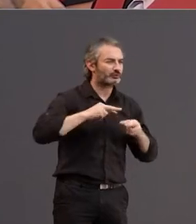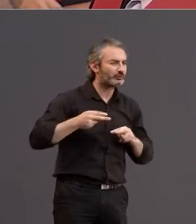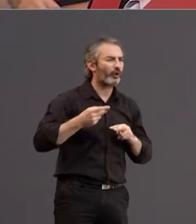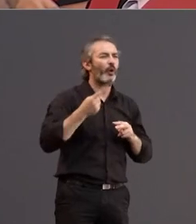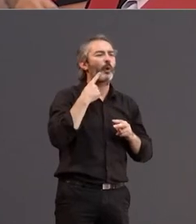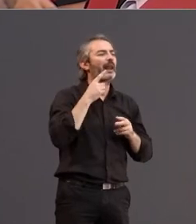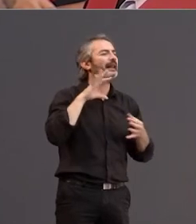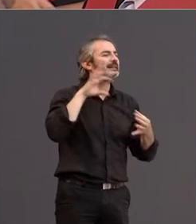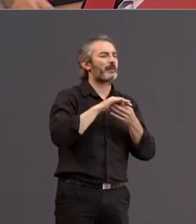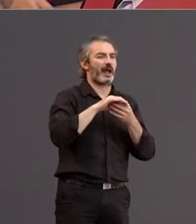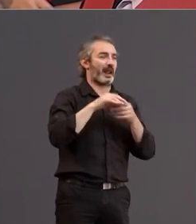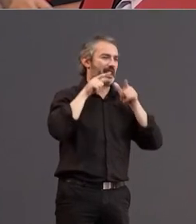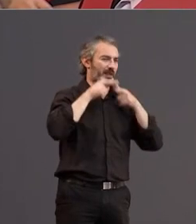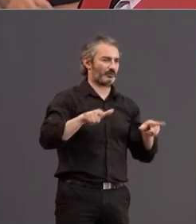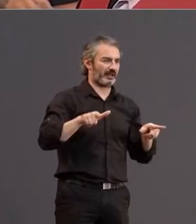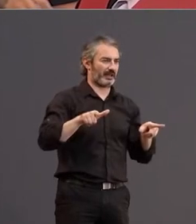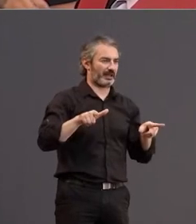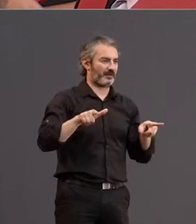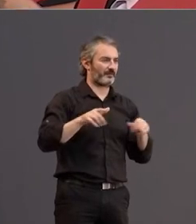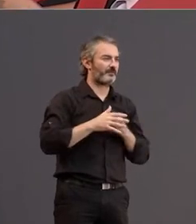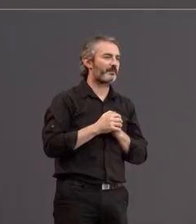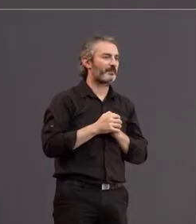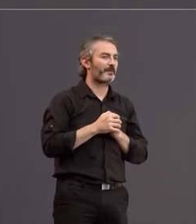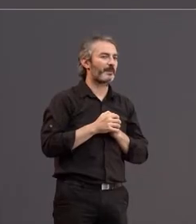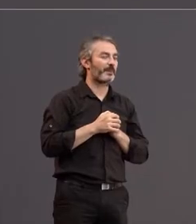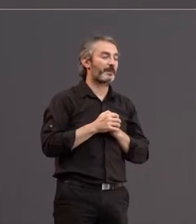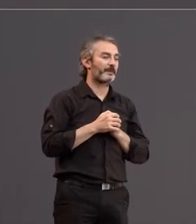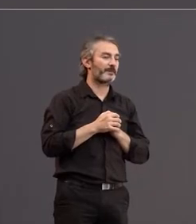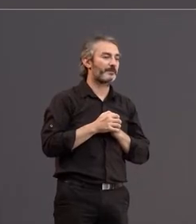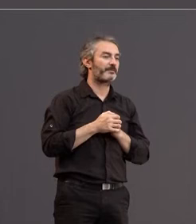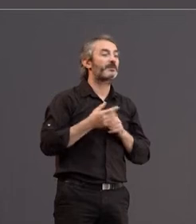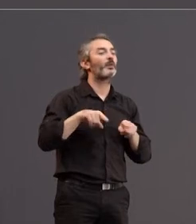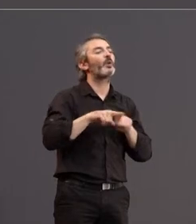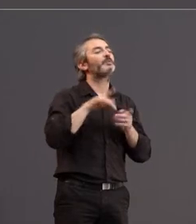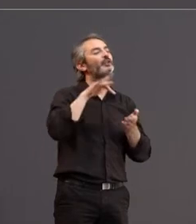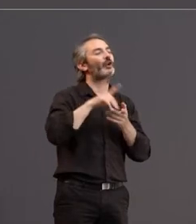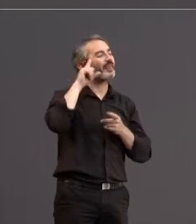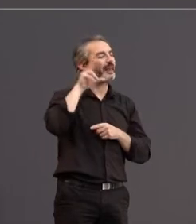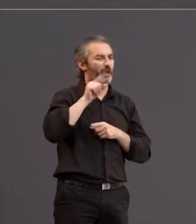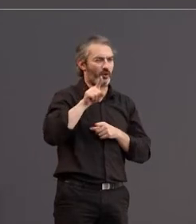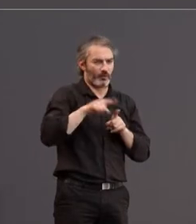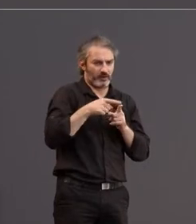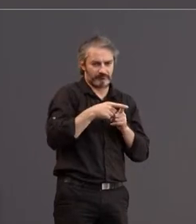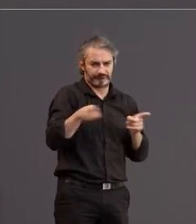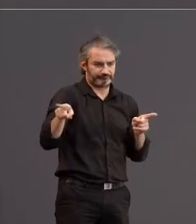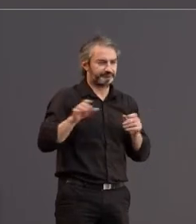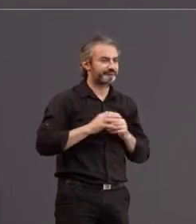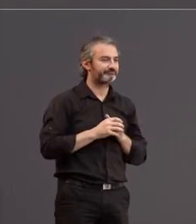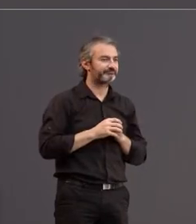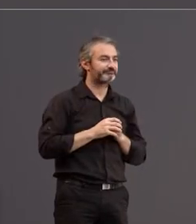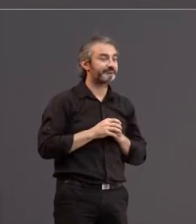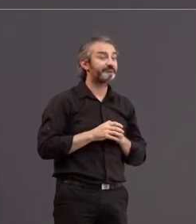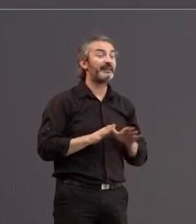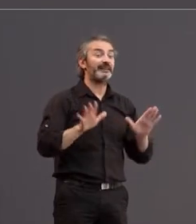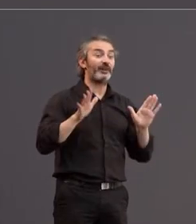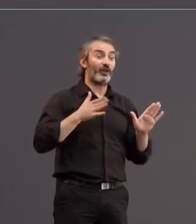serveis lingüístics, etc. No? Encara que sigui aquesta tieta que només veieu els dies de Nadal. És importantíssim. No, jo